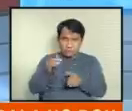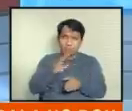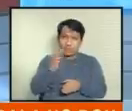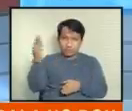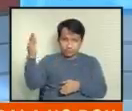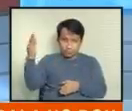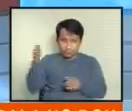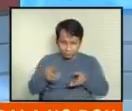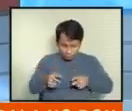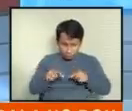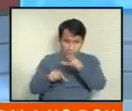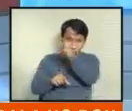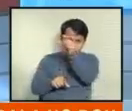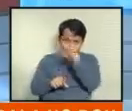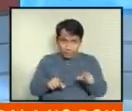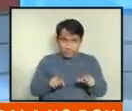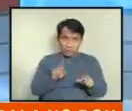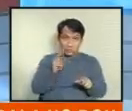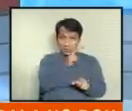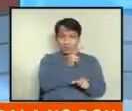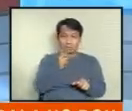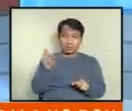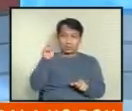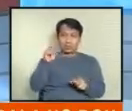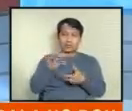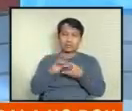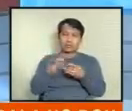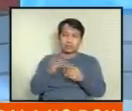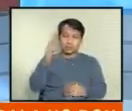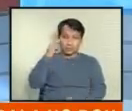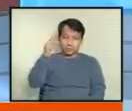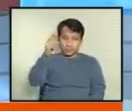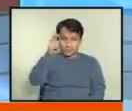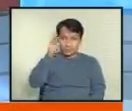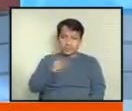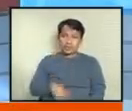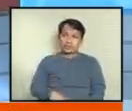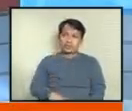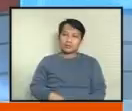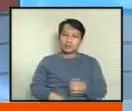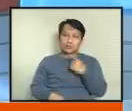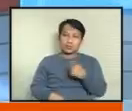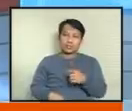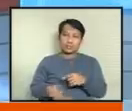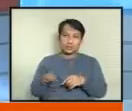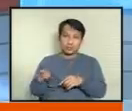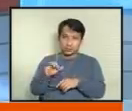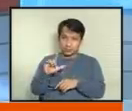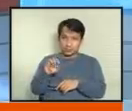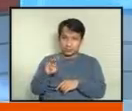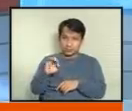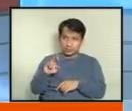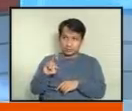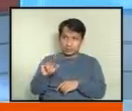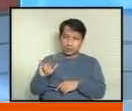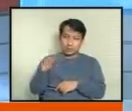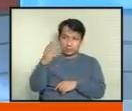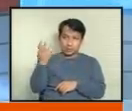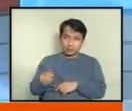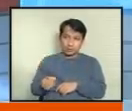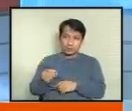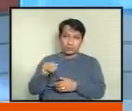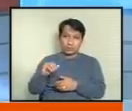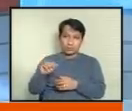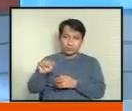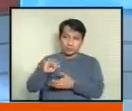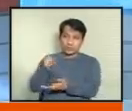ito, na nakikita ninyo kanina sa istorya ni Romel Lopez. Katunayan, ang bayan po ng Lemery, Batangas, ay nakatayo